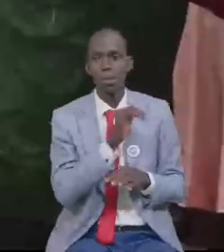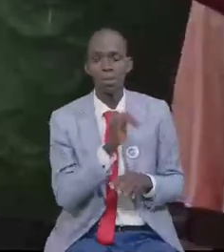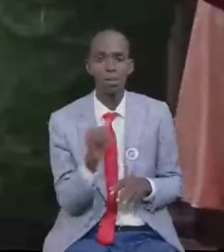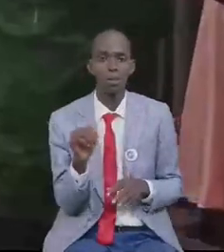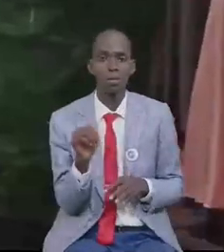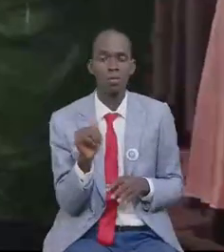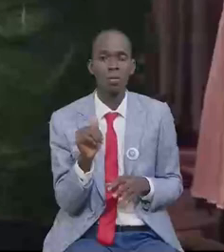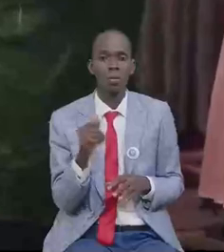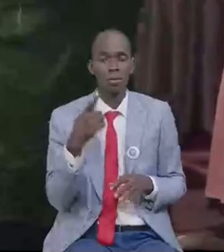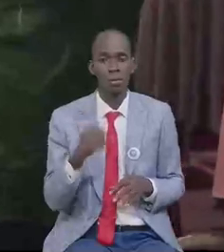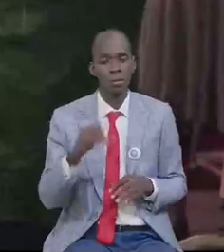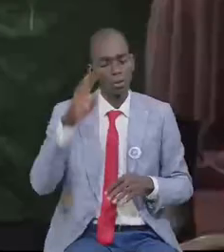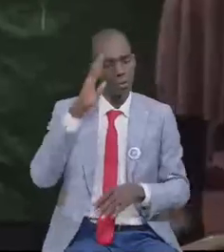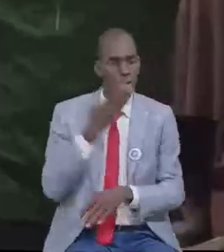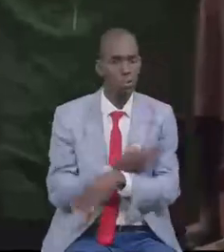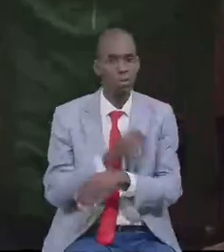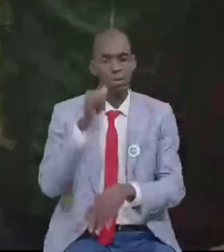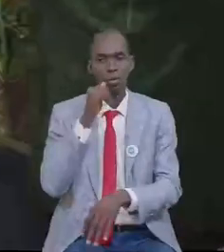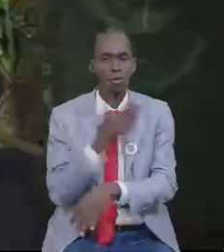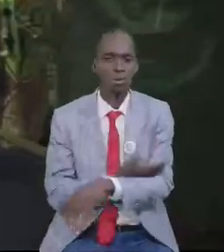Un enfant, un fils de Dieu.